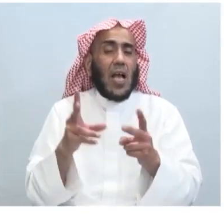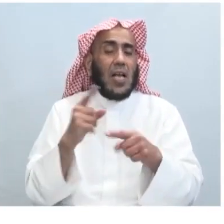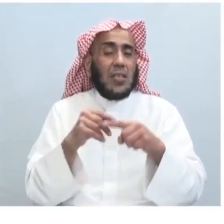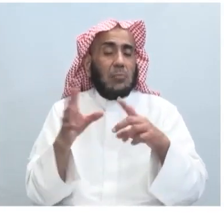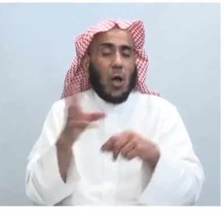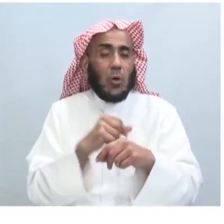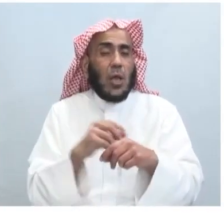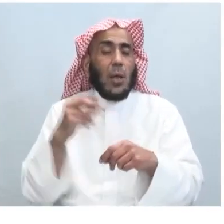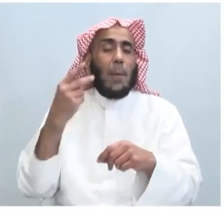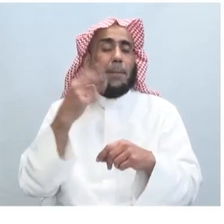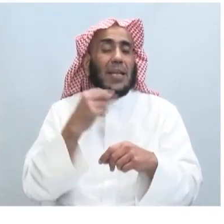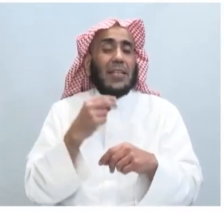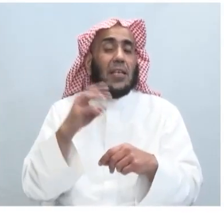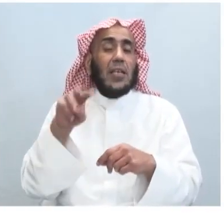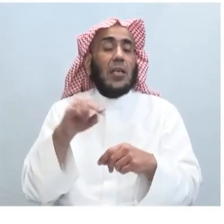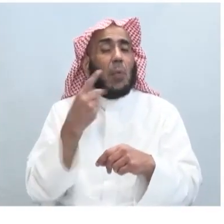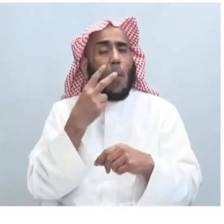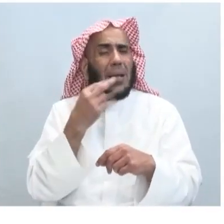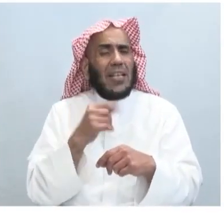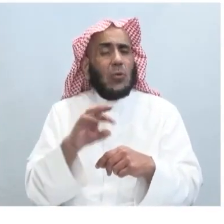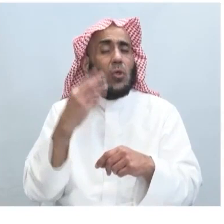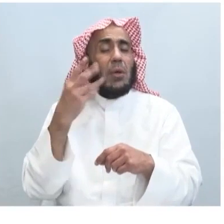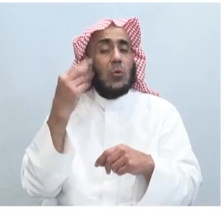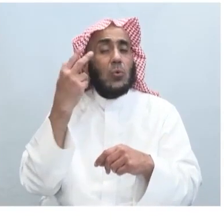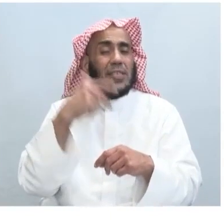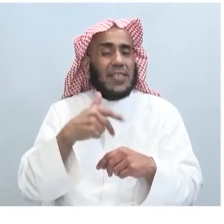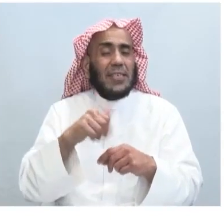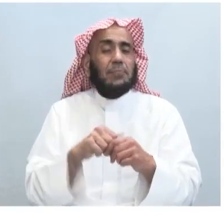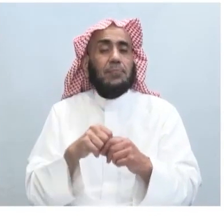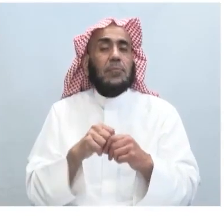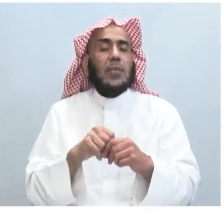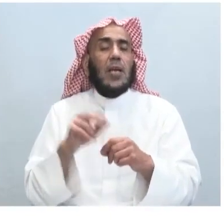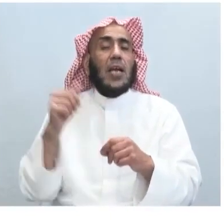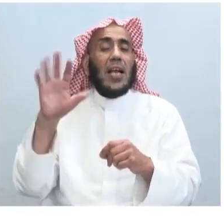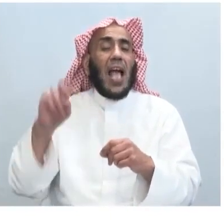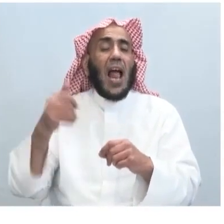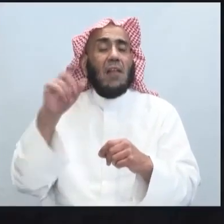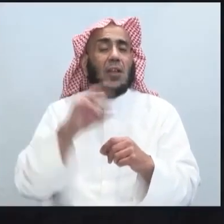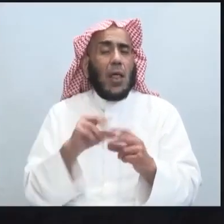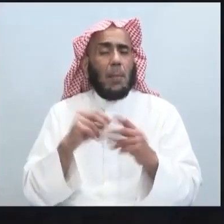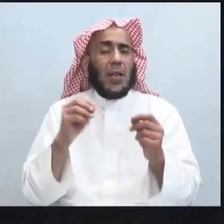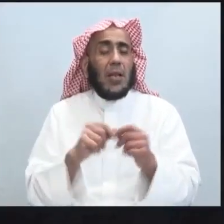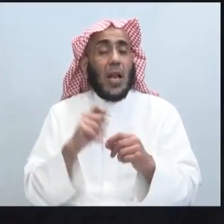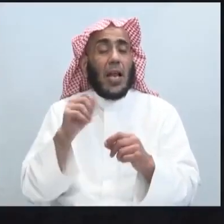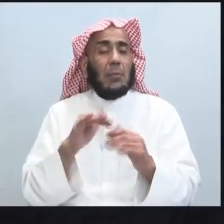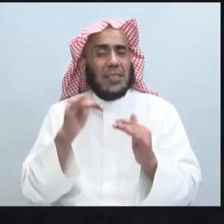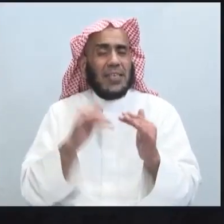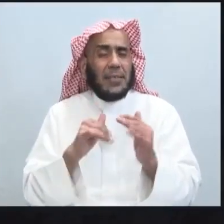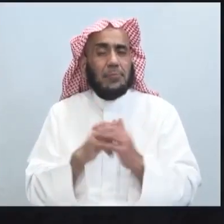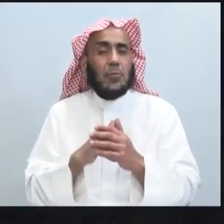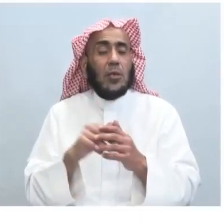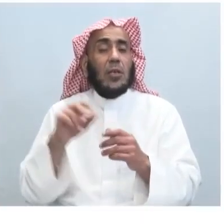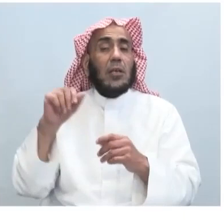على 273 اذا 298 كلفن هذا يعني ان القيمه الصغيره